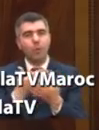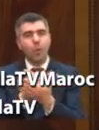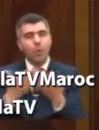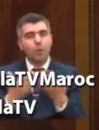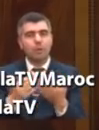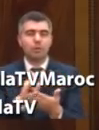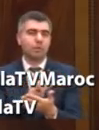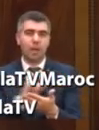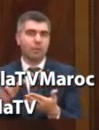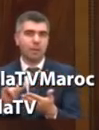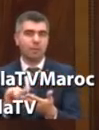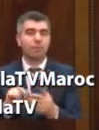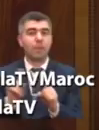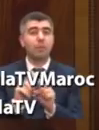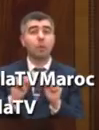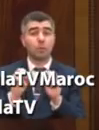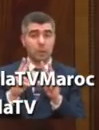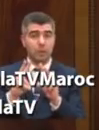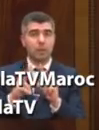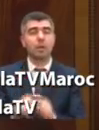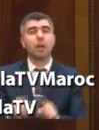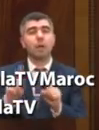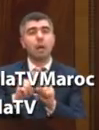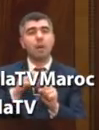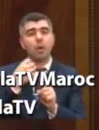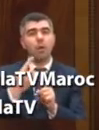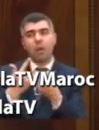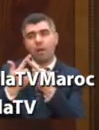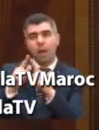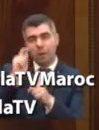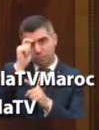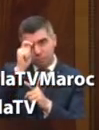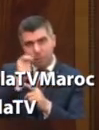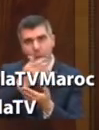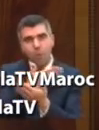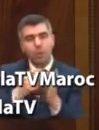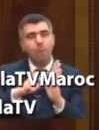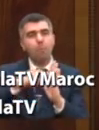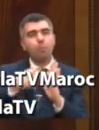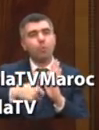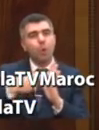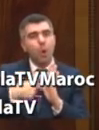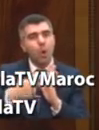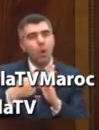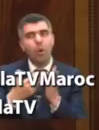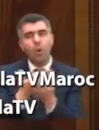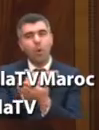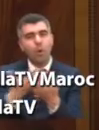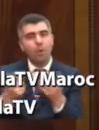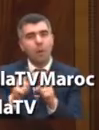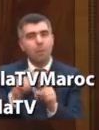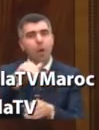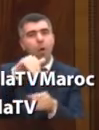عاليا برامج ومشاريع التنمية متعددة الأوجه التي تنجزها مؤسسة